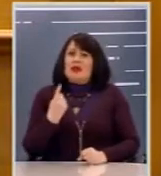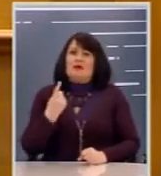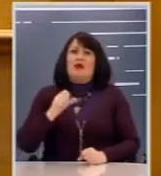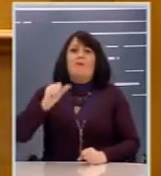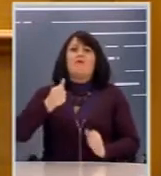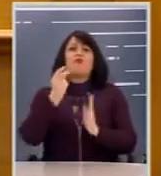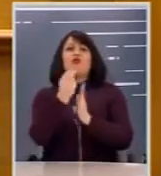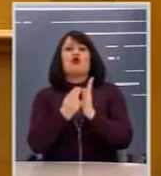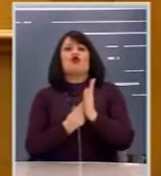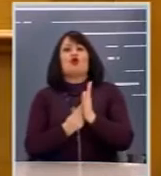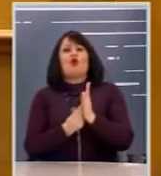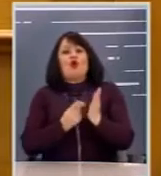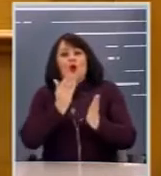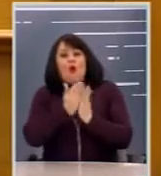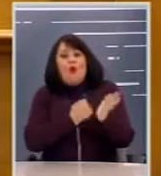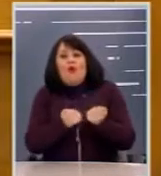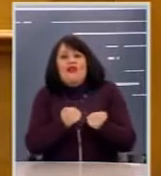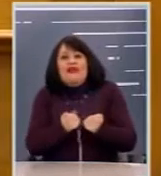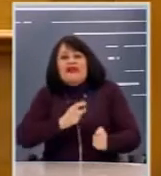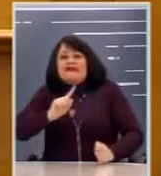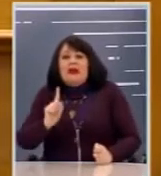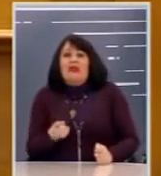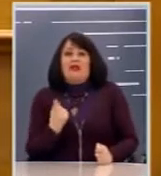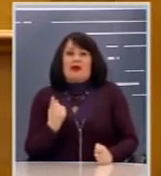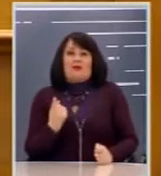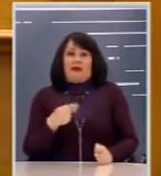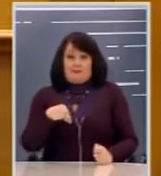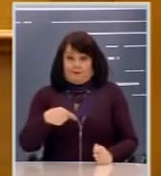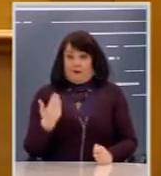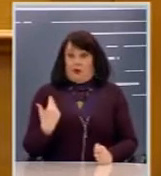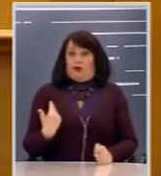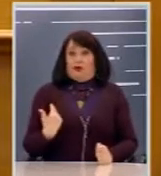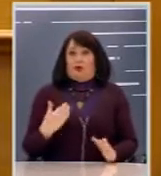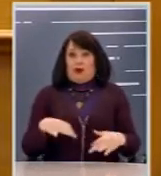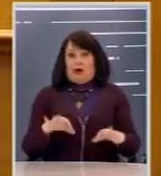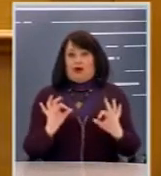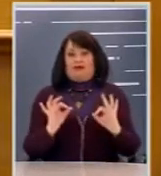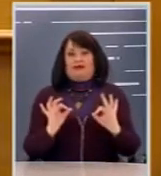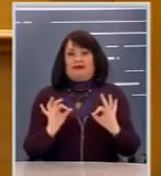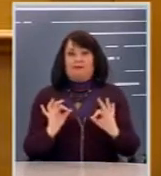φαρμακευτικές κατευθυντήριες οδηγίες. Τώρα άρχισε αυτό να υλοποιείται.